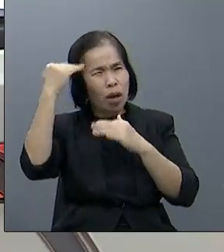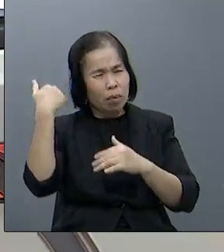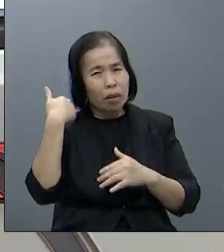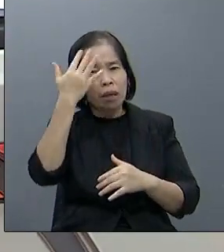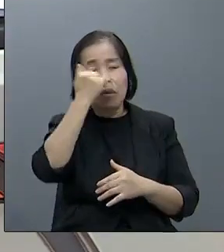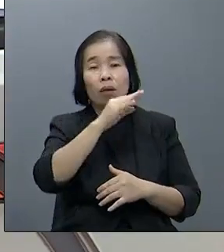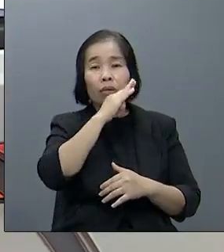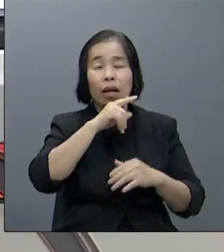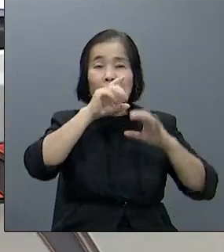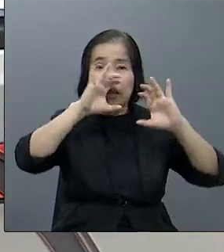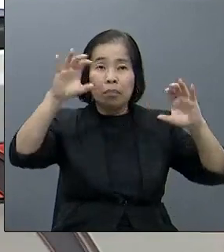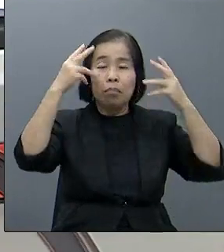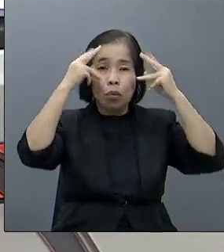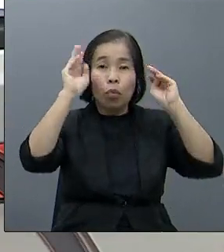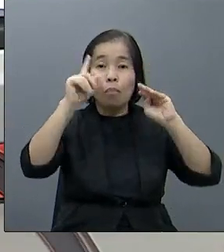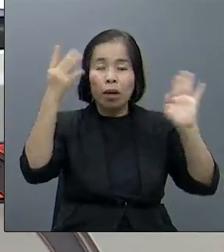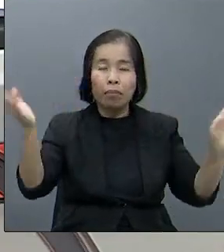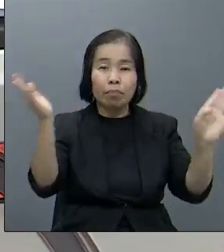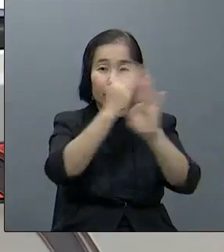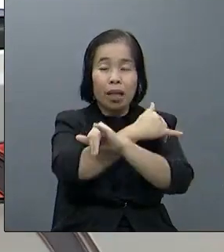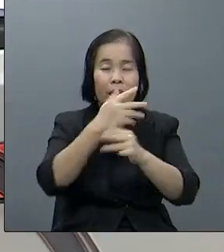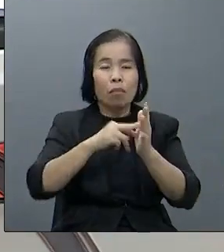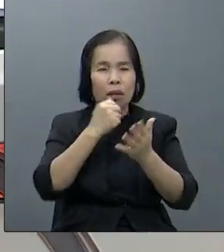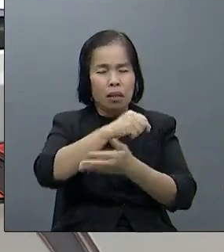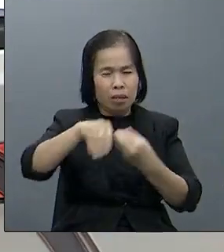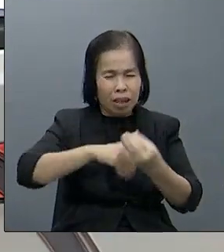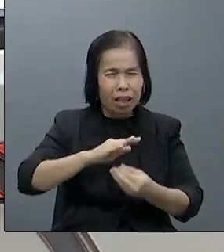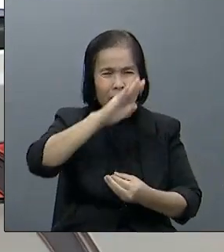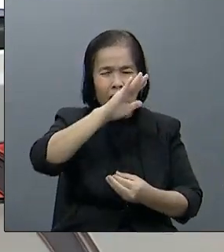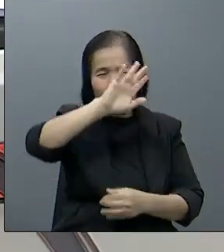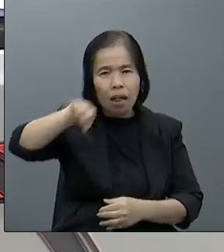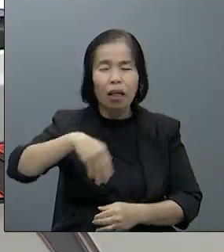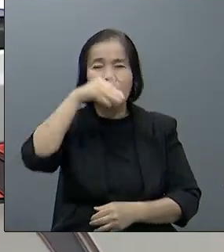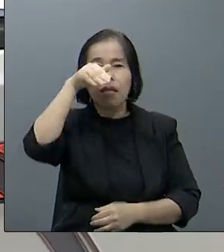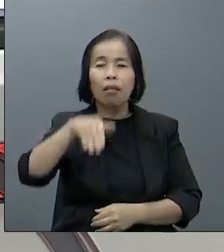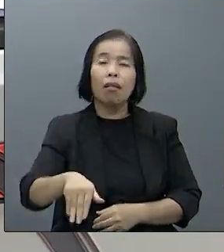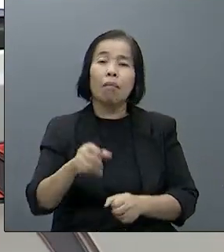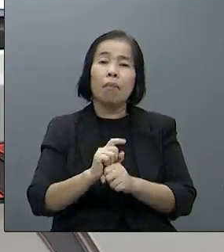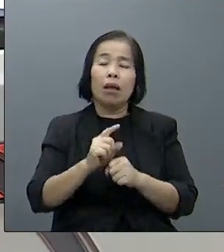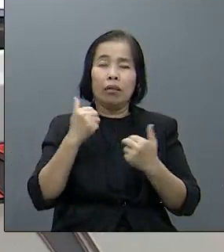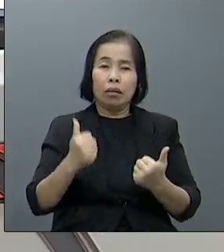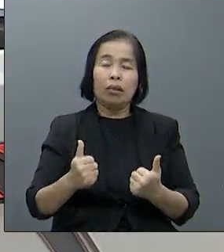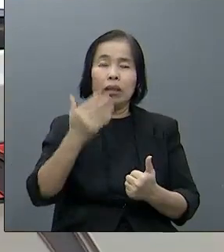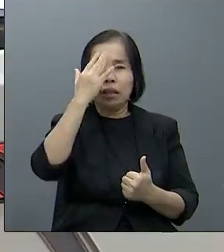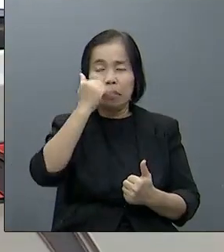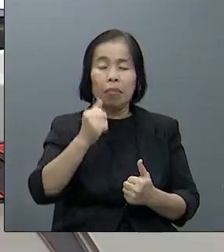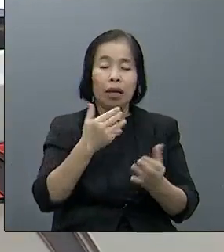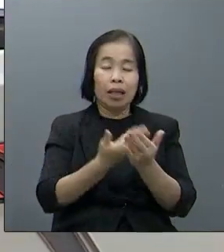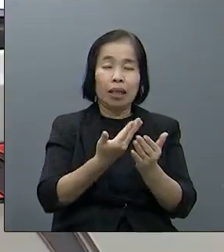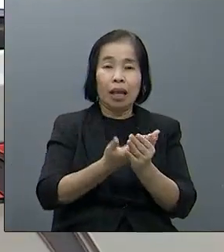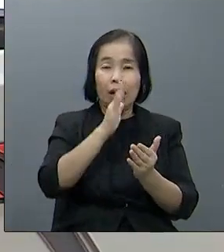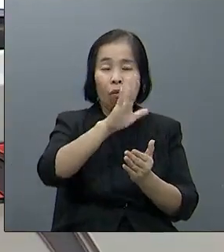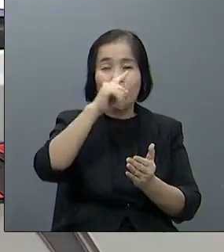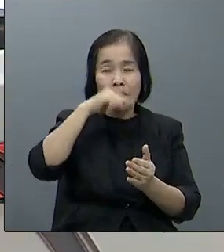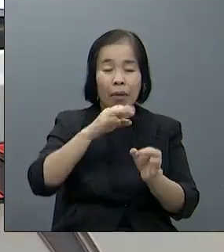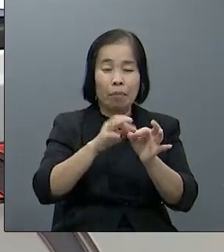ได้รัฐบาลใหม่นะเศรษฐกิจสถานการณ์ต่างๆมันน่าจะดีขึ้นแต่การแข็งตัวของเงินบาทรอบรอบนี้ค่ะสาเหตุหลักมันมา